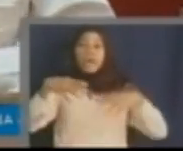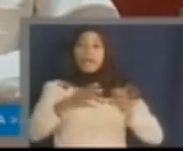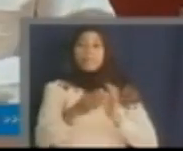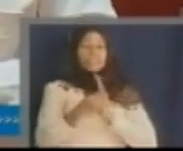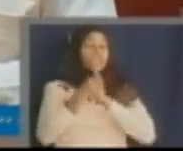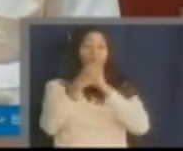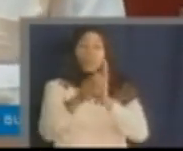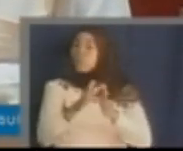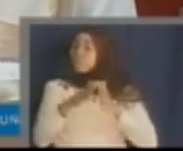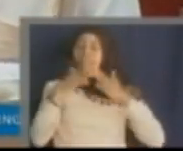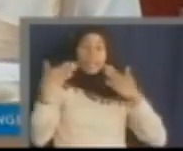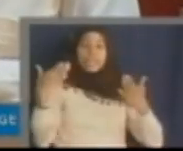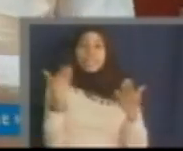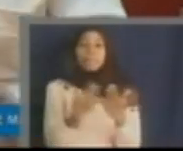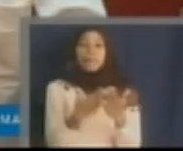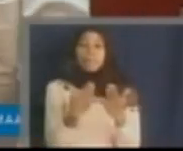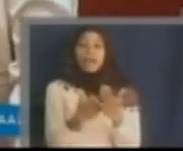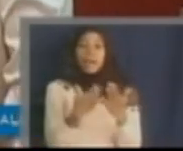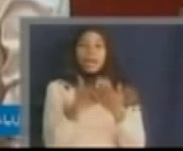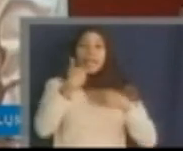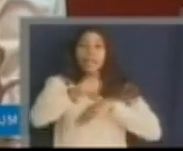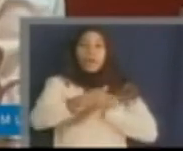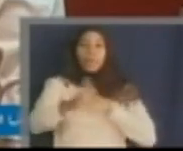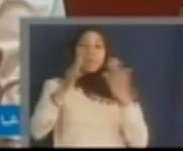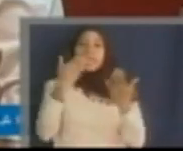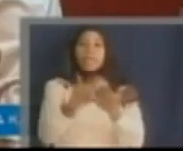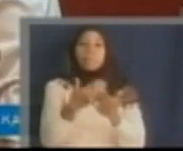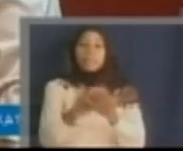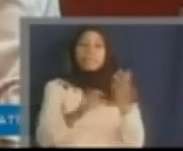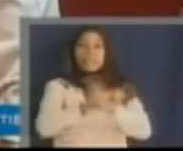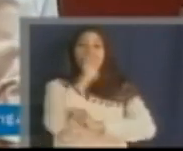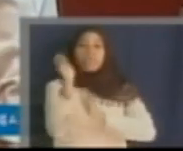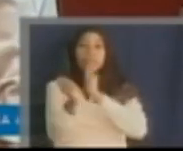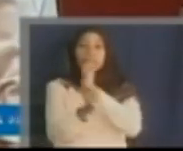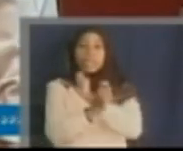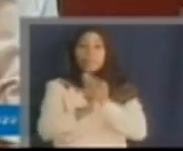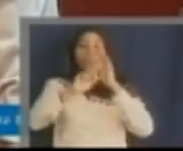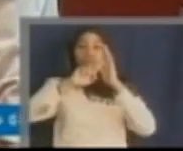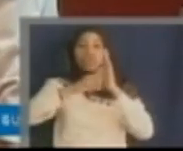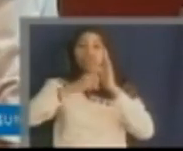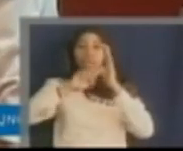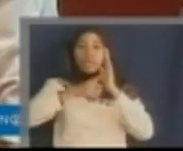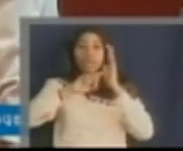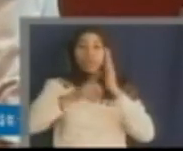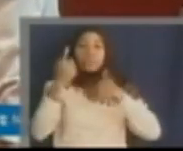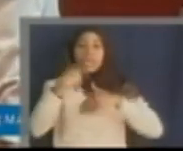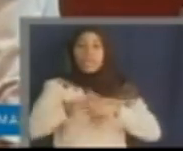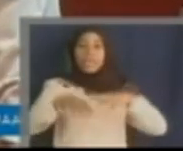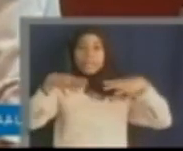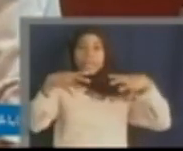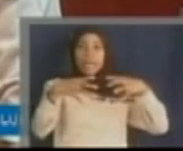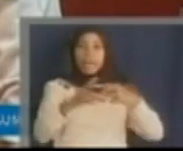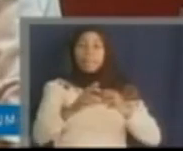mamlaka ya kupeleka mapendekezo ya marekebisho ya kanuni katika kamati ya kanuni na haki za